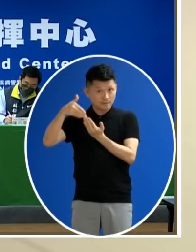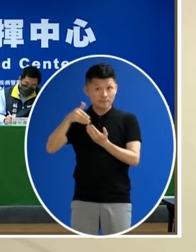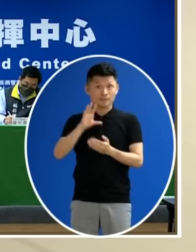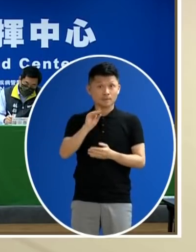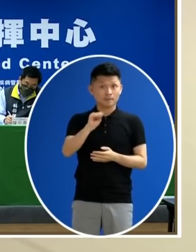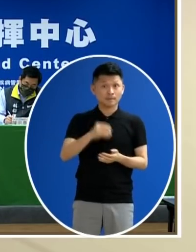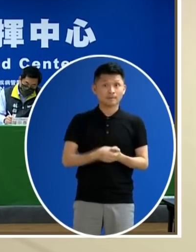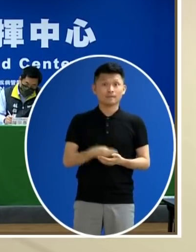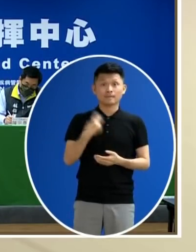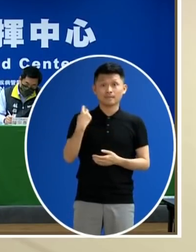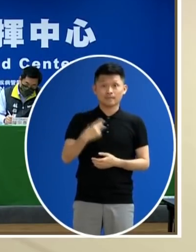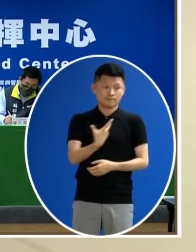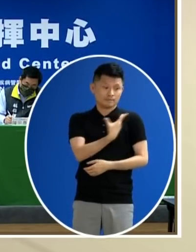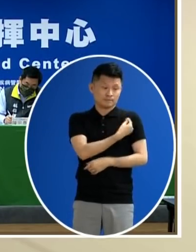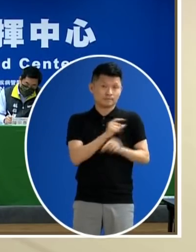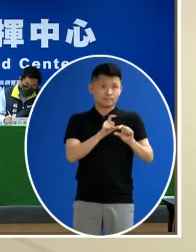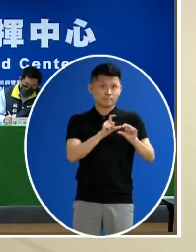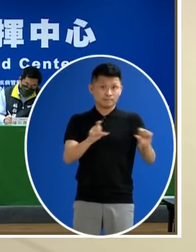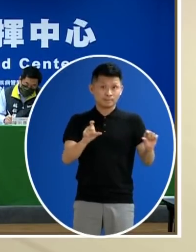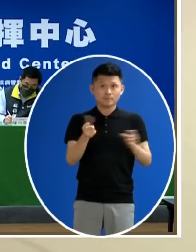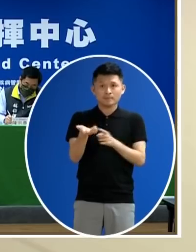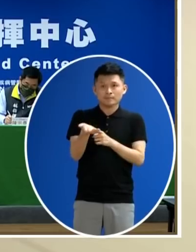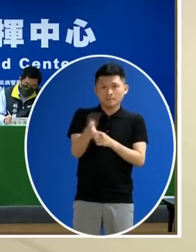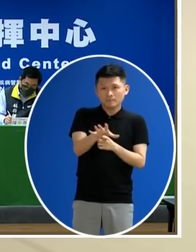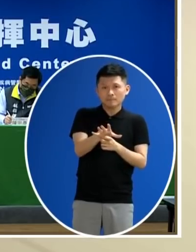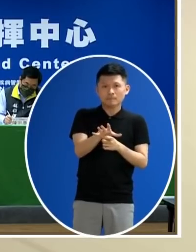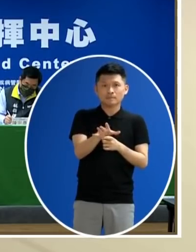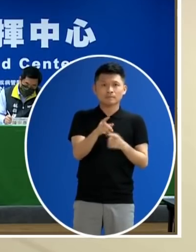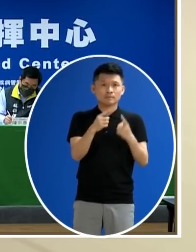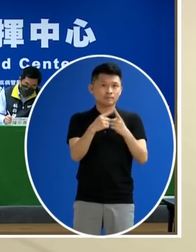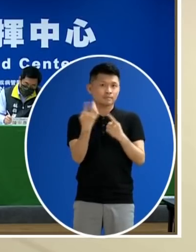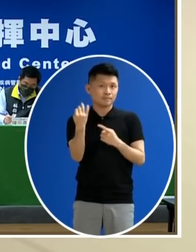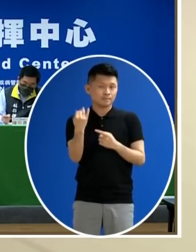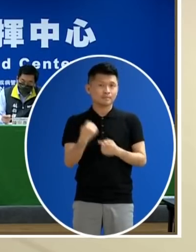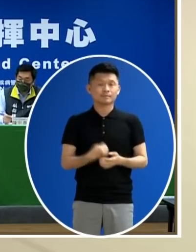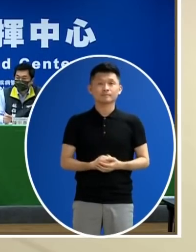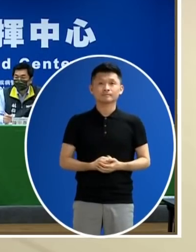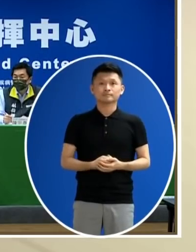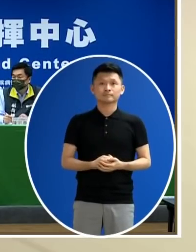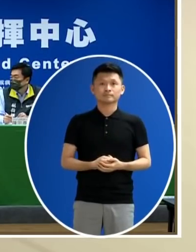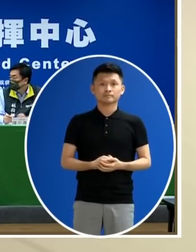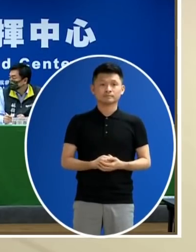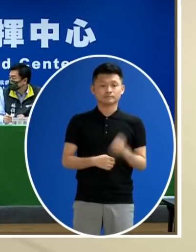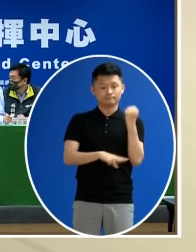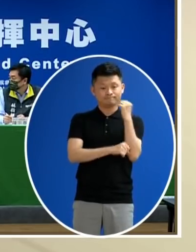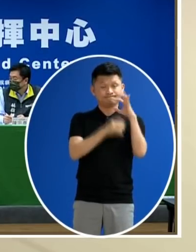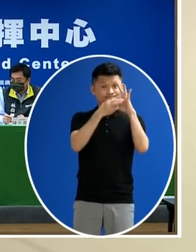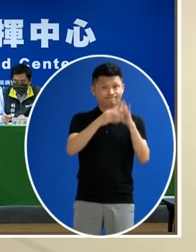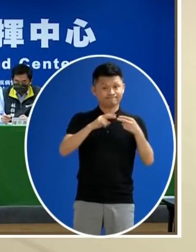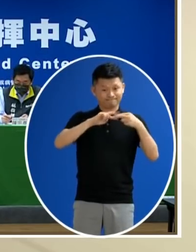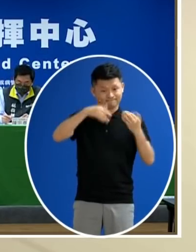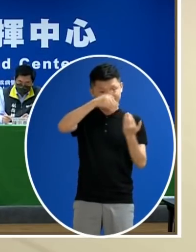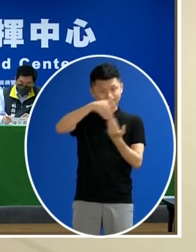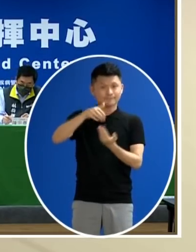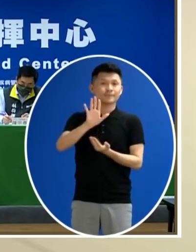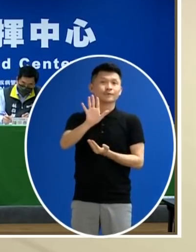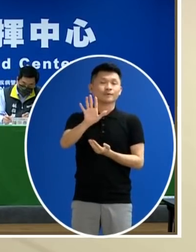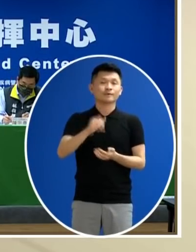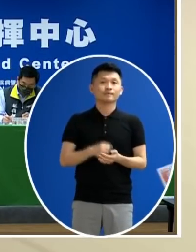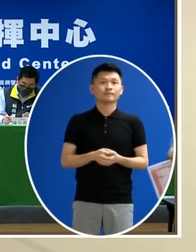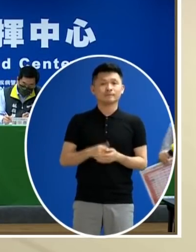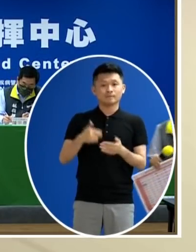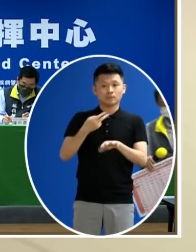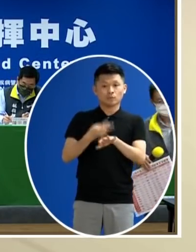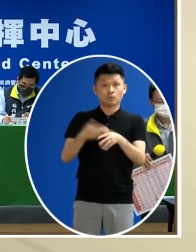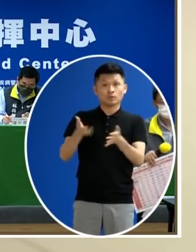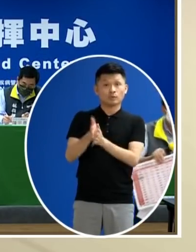疫苗不良事件通报以及死亡的案例，谢谢。 好，大概有基因定序，我们等一下请罗副，大概就一例 Alpha， 其他